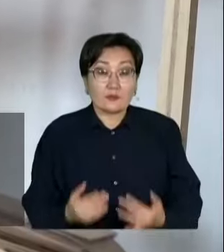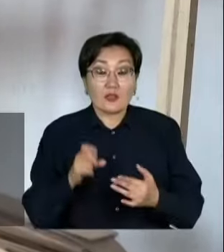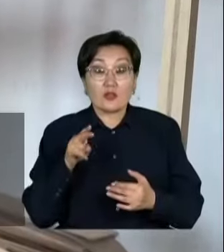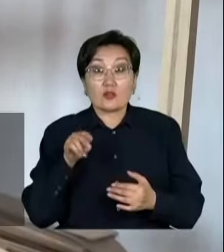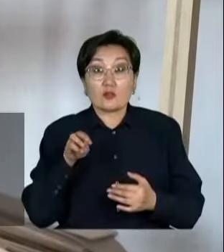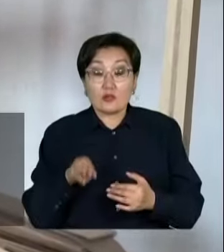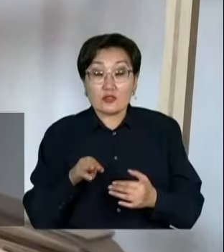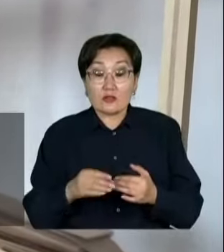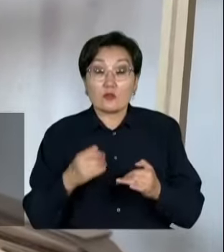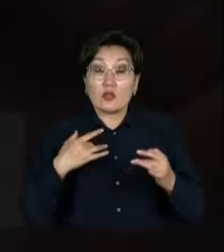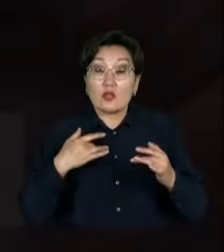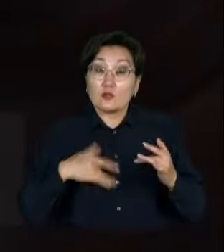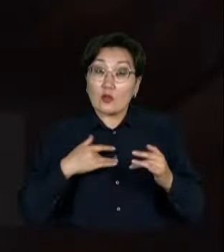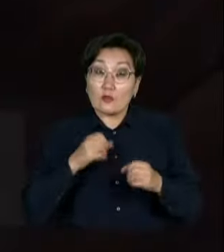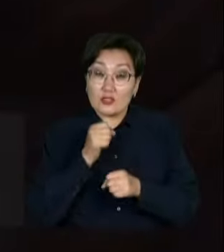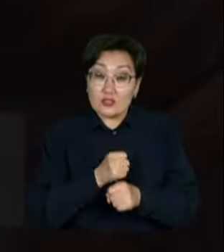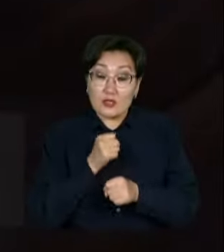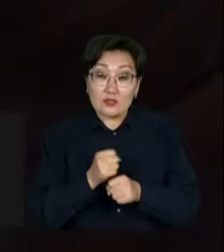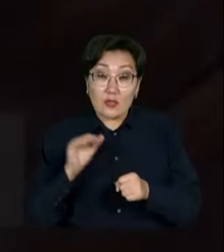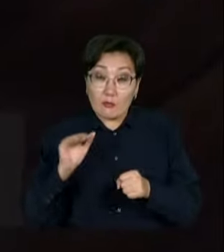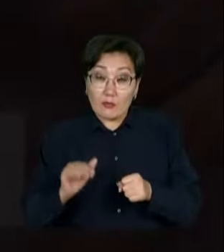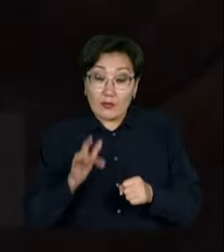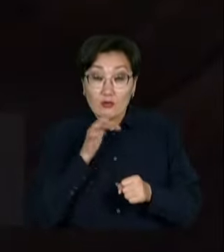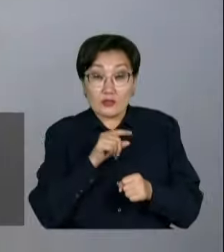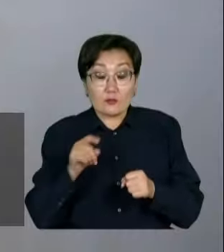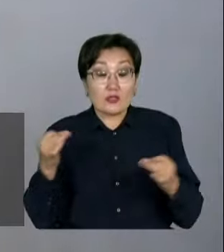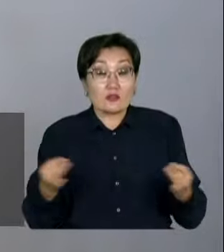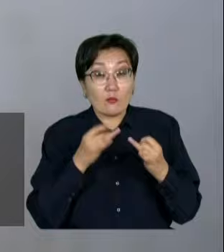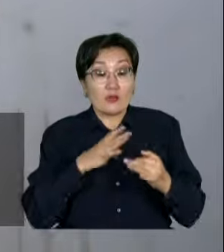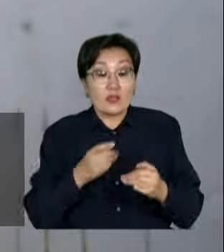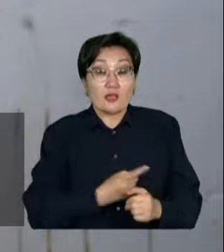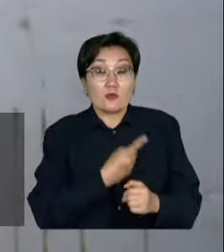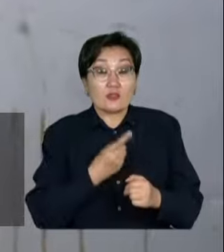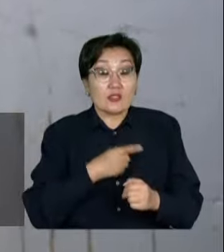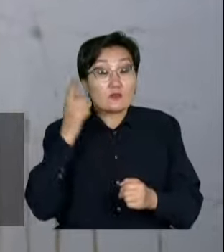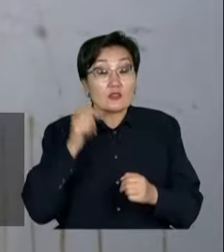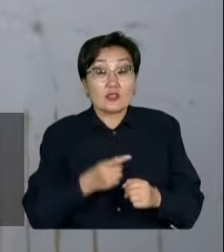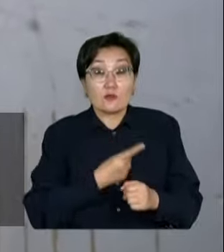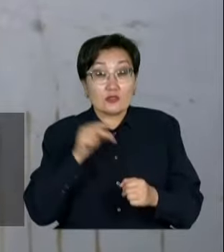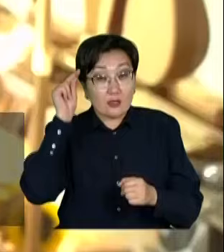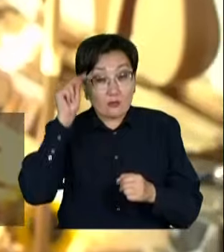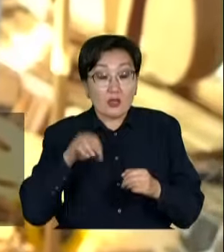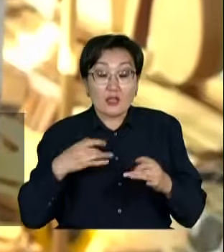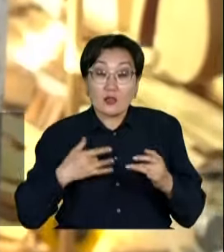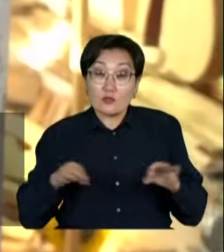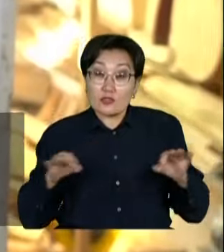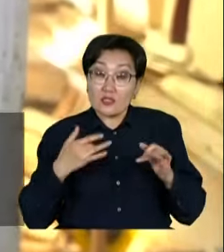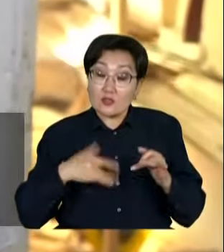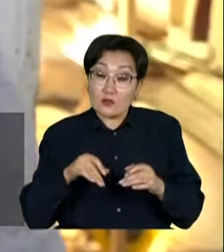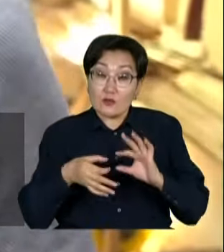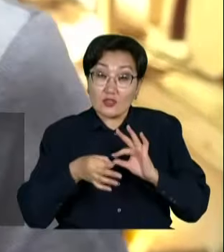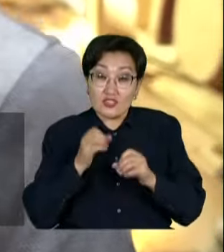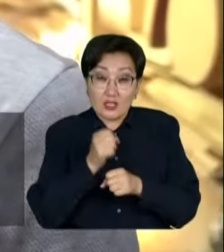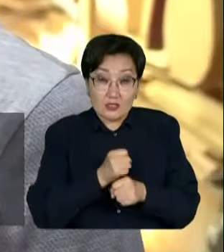Ақбіркіт Жауынғаров домбыра жасауға бала күнінен қызығушылық танытқан ұсталыққа ебі бар жігіт шеберлерден дәріс алып, музыкалық аспапты жасаудың